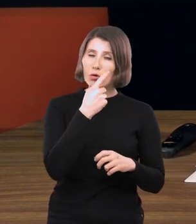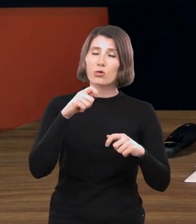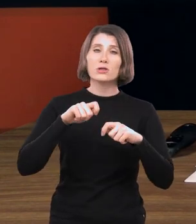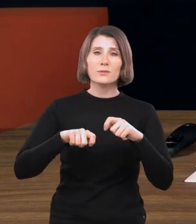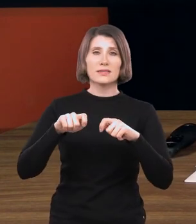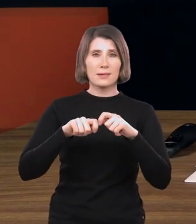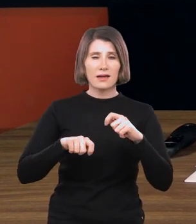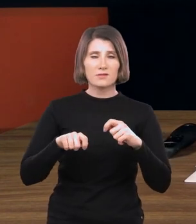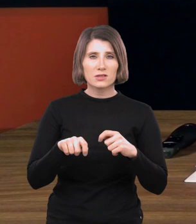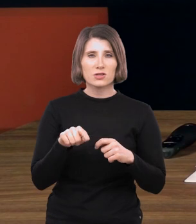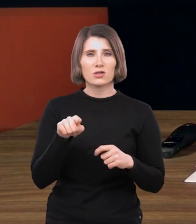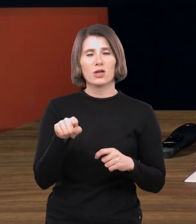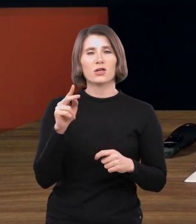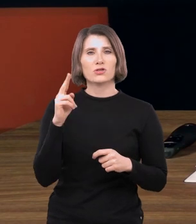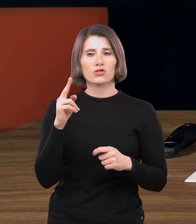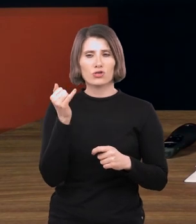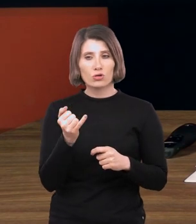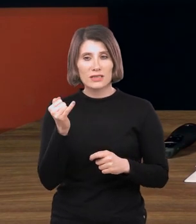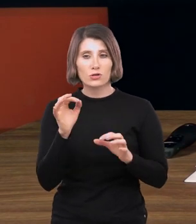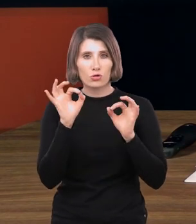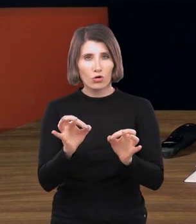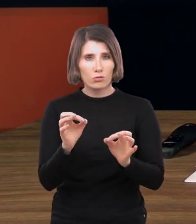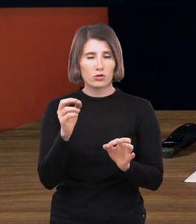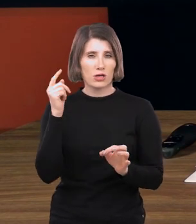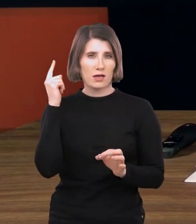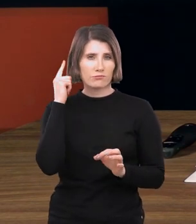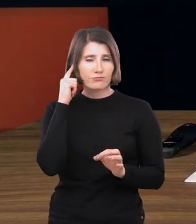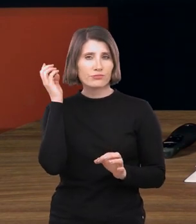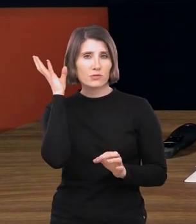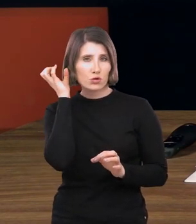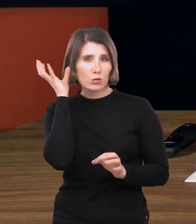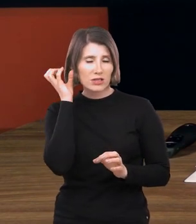czy dziecko dobrze słyszy i dobrze widzi,